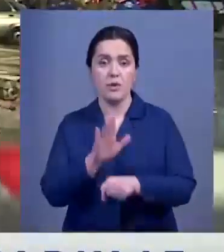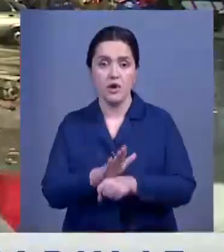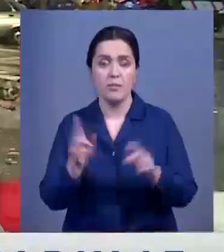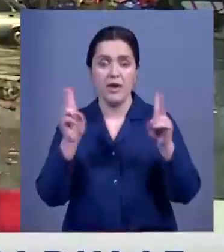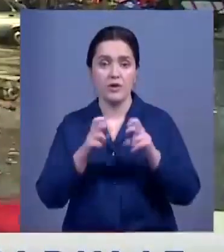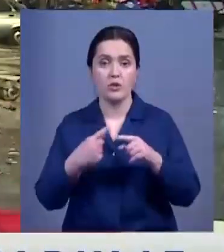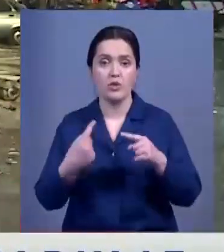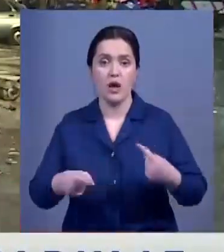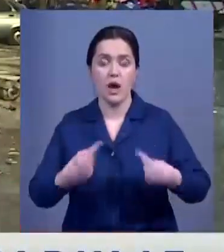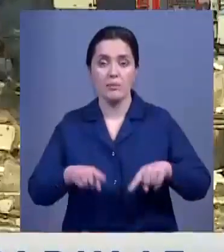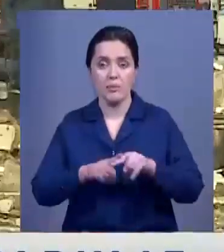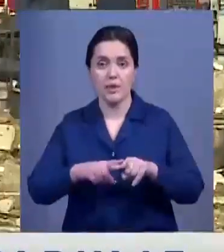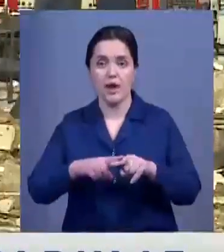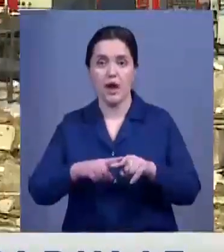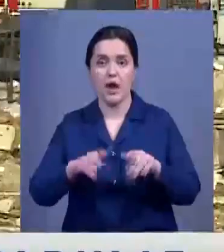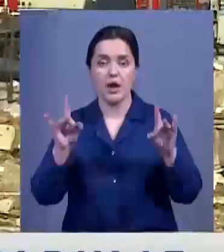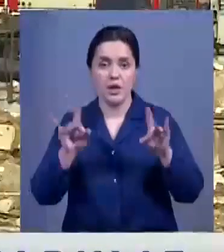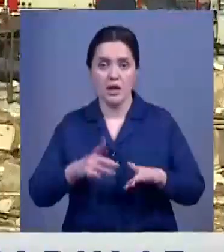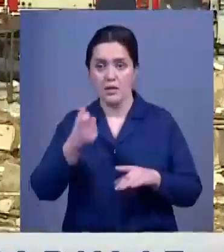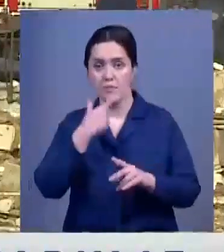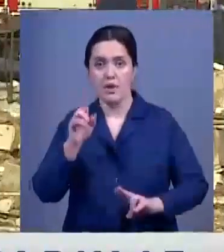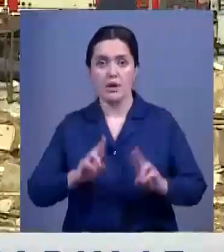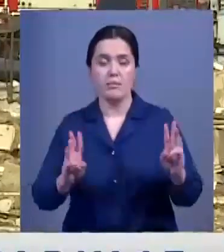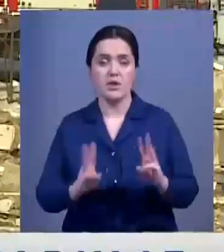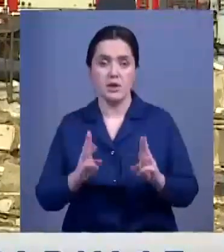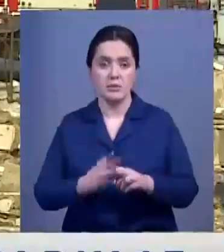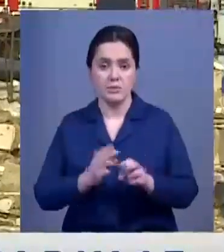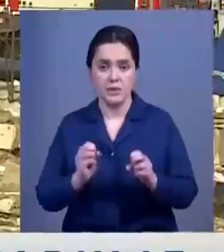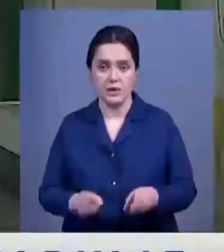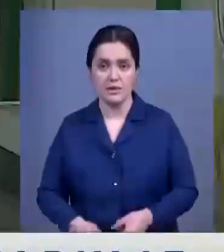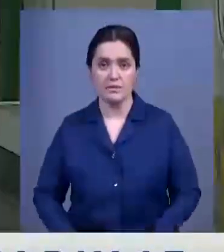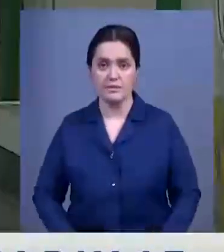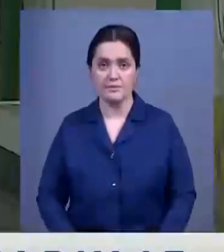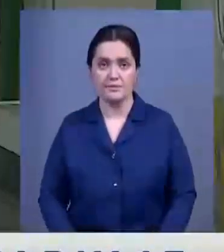поручил проверить другие объекты общепита на соблюдение правил пожарной безопасности